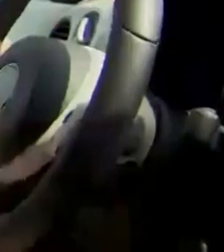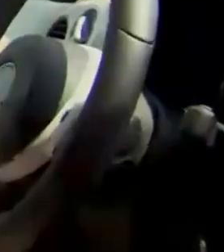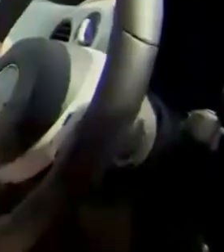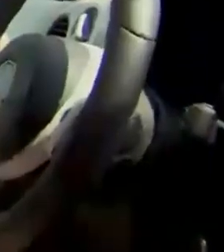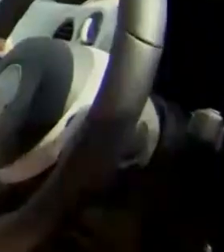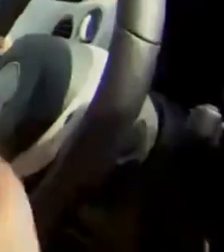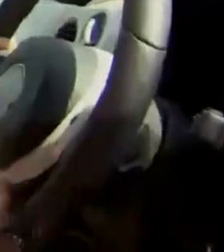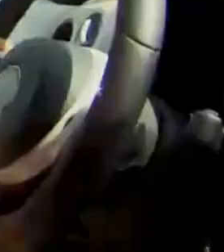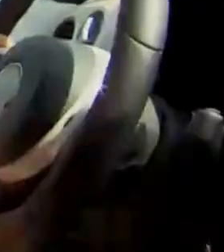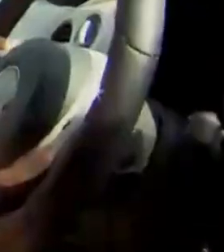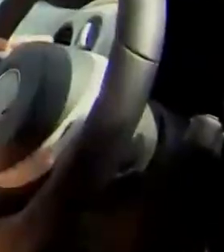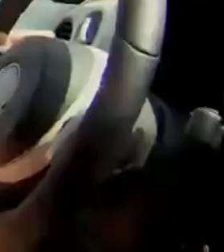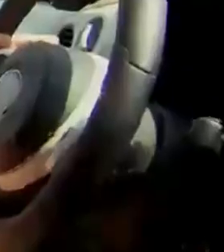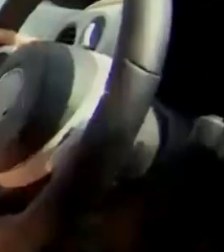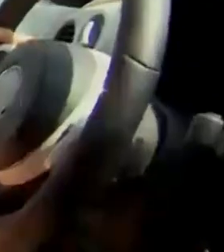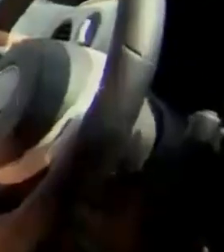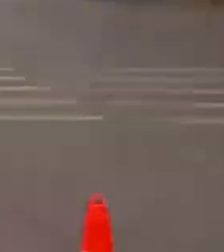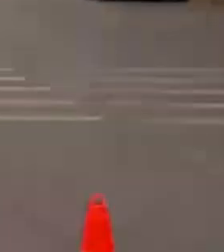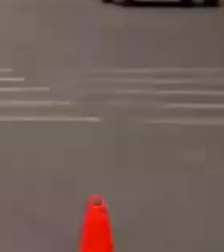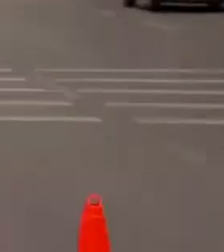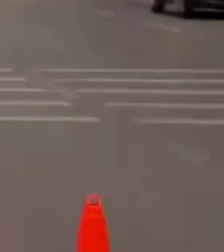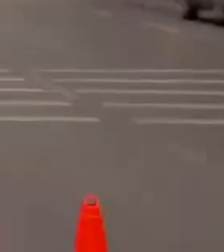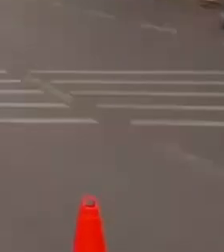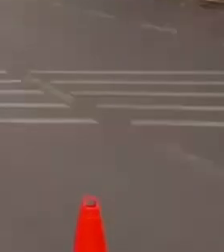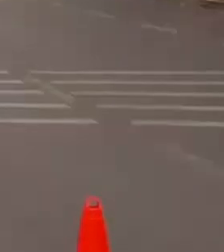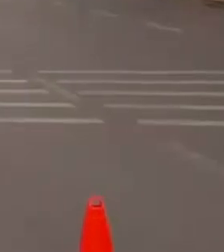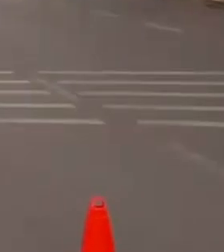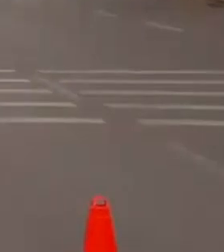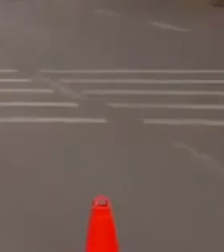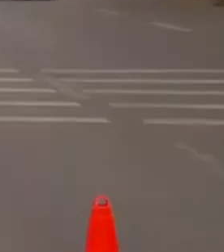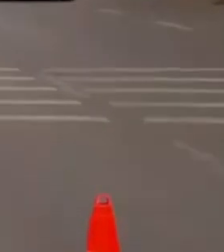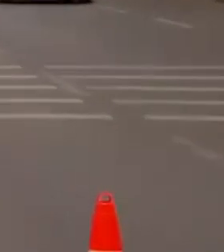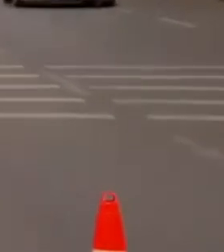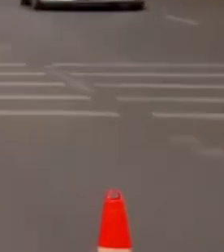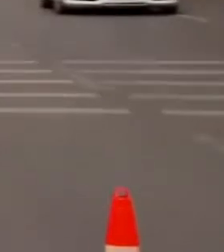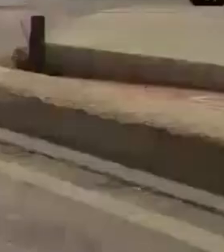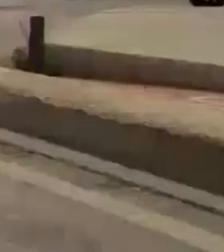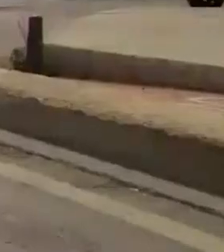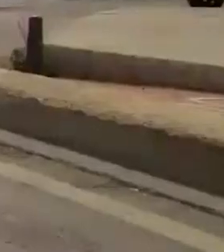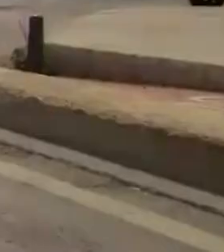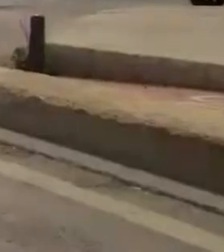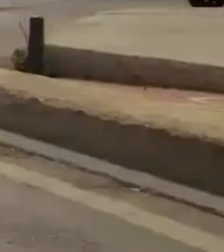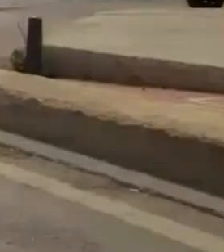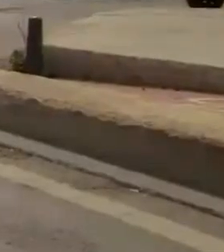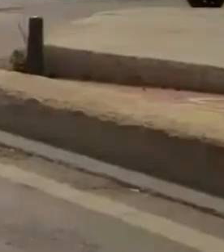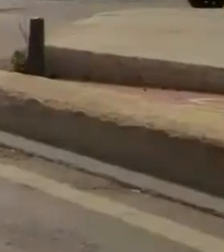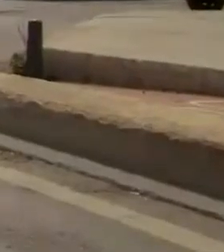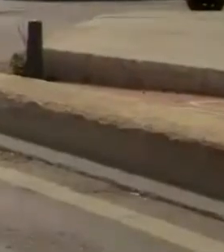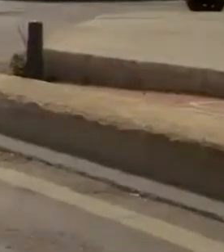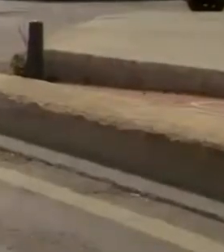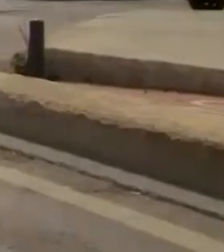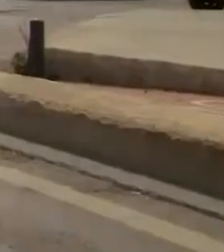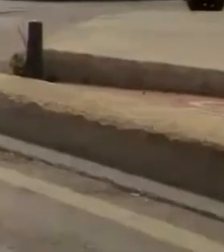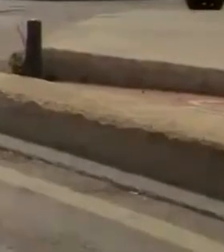kemerini takmak için çok geç olduğunu fark eden Biricik yan koltuktaki çantasını alıp bacaklarının üzerine koydu. Arabayı yavaşça sağa